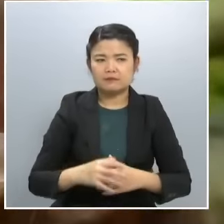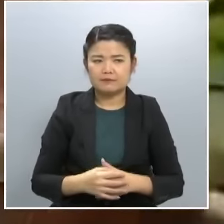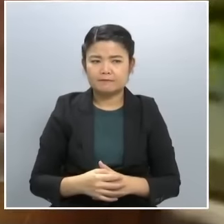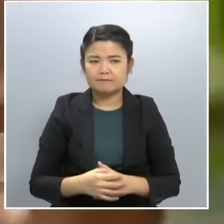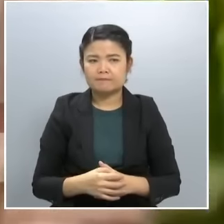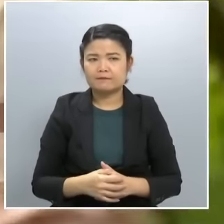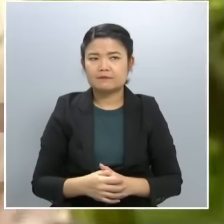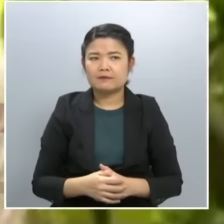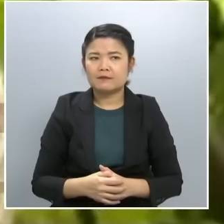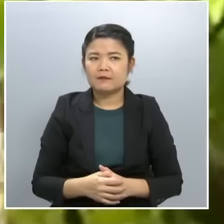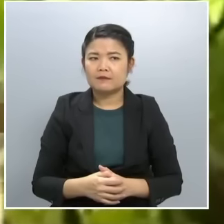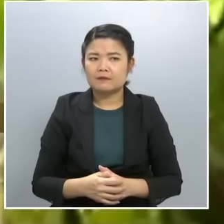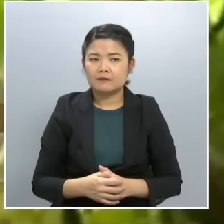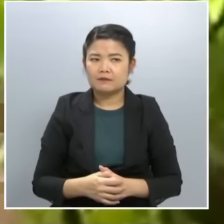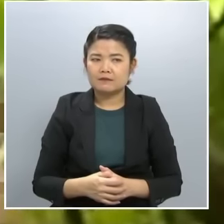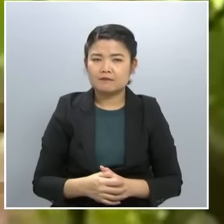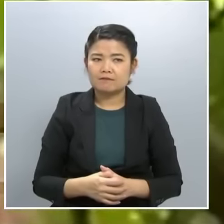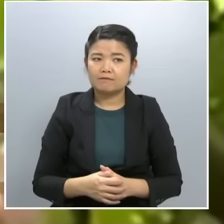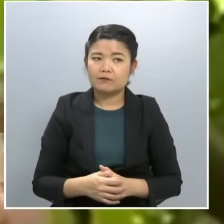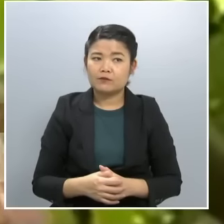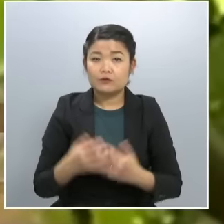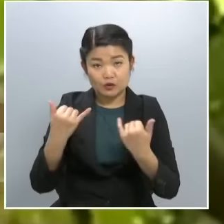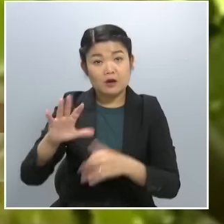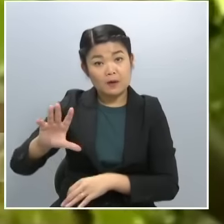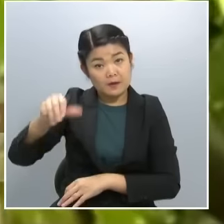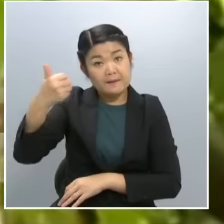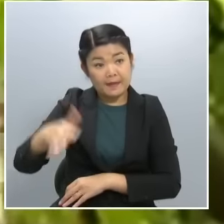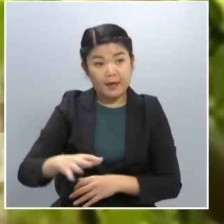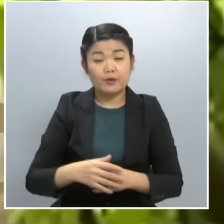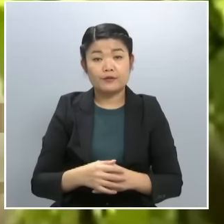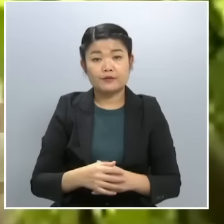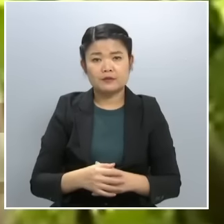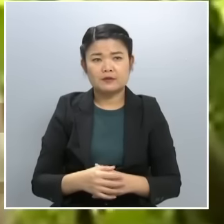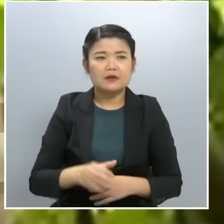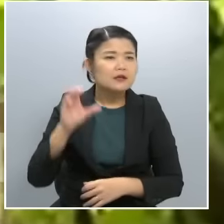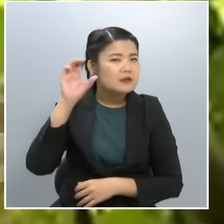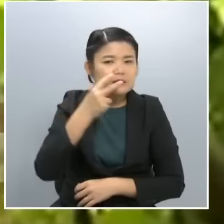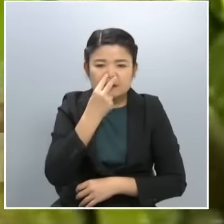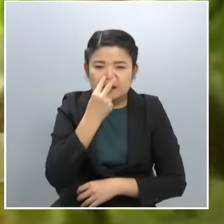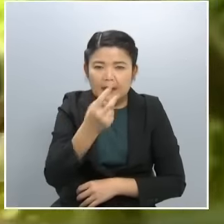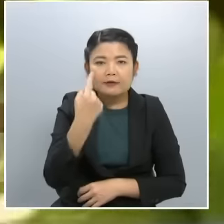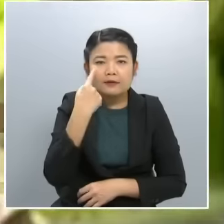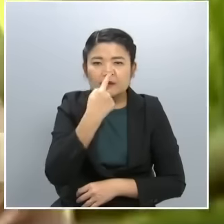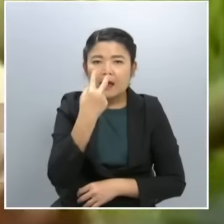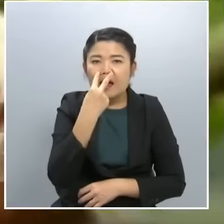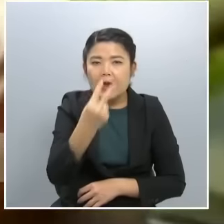หรอกนะพี่หนุ่มนะแต่ตอนนี้เ้าดีขึ้นแล้วคุณการแชเคดีขึ้นอย่าไปเชื่อในสิ่งที่ตา